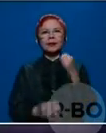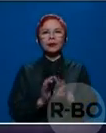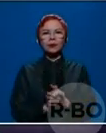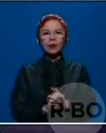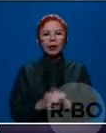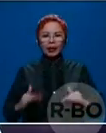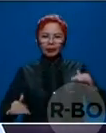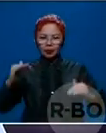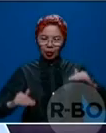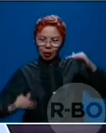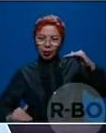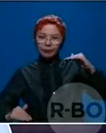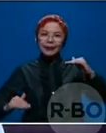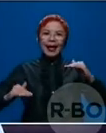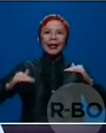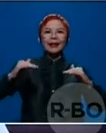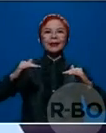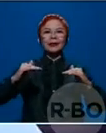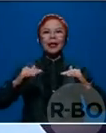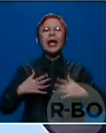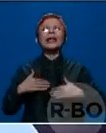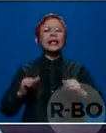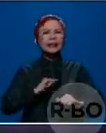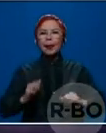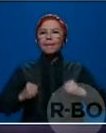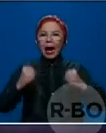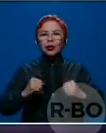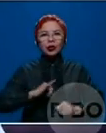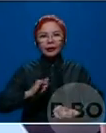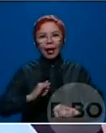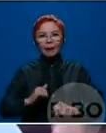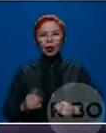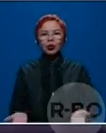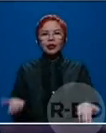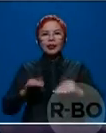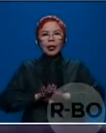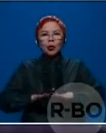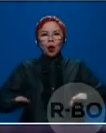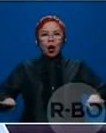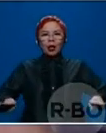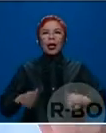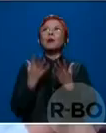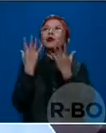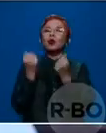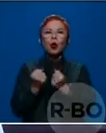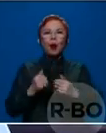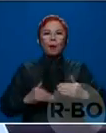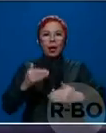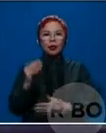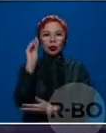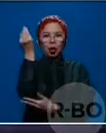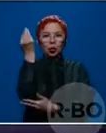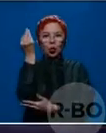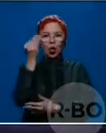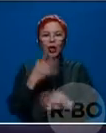ketimpangan yang terjadi adalah maju bersama kesejahteraan bergerak dan Insyaallah maju kotanya